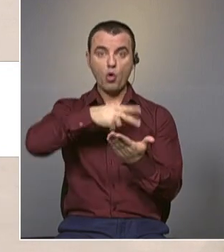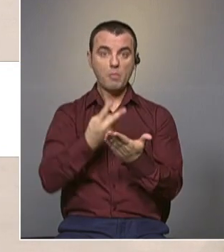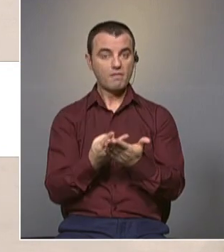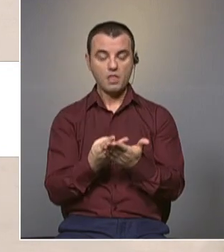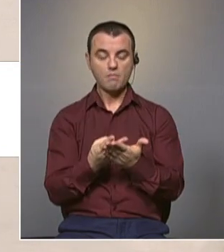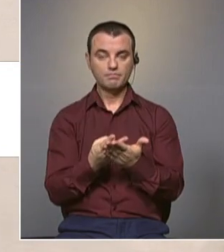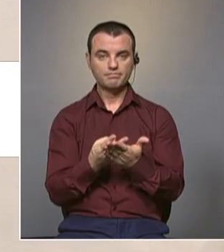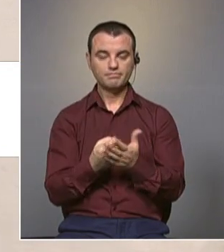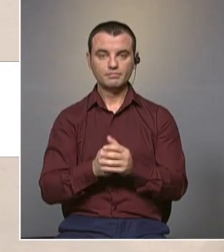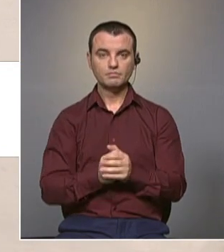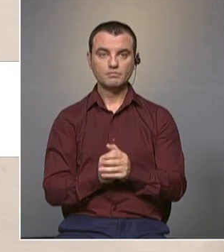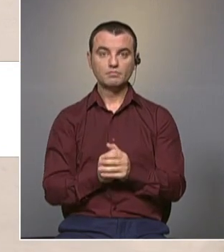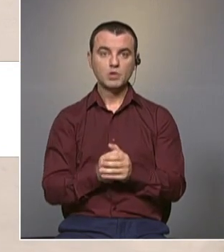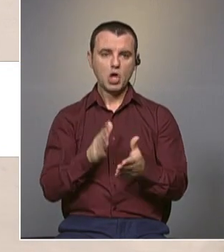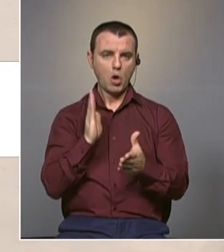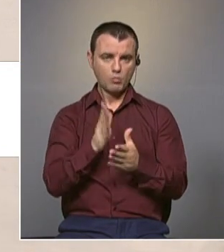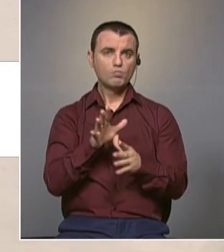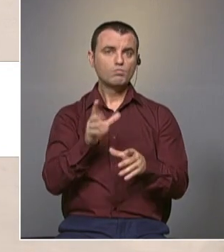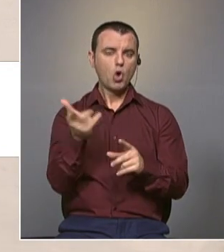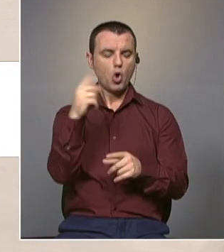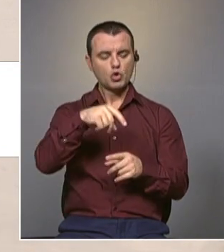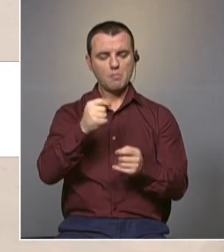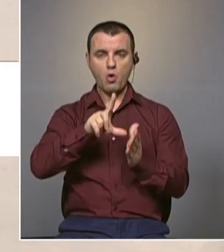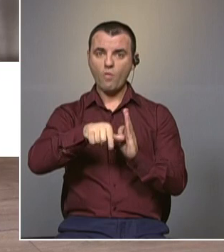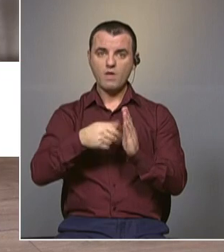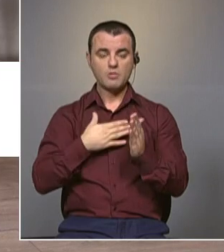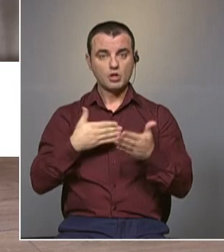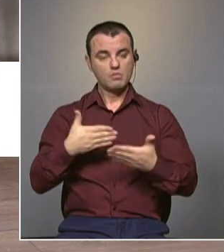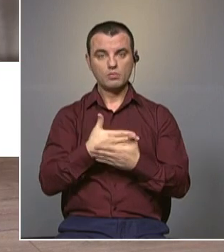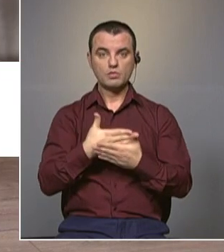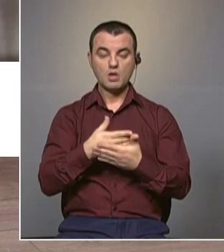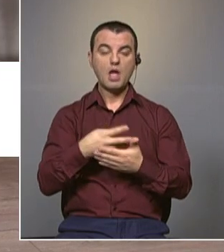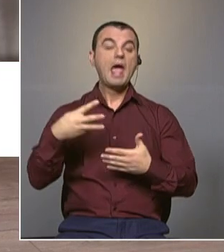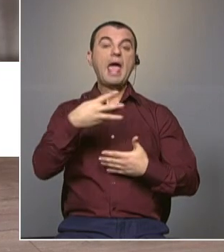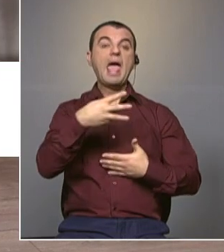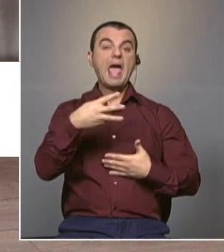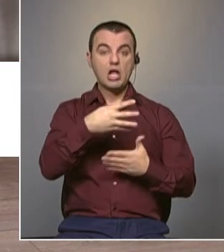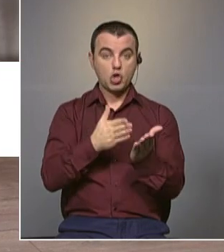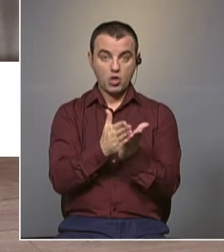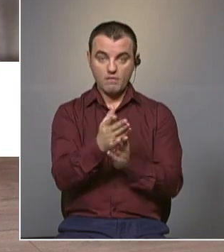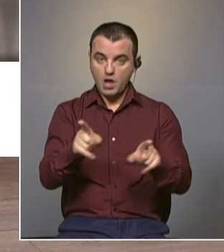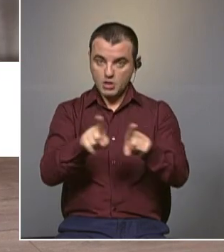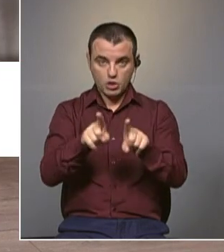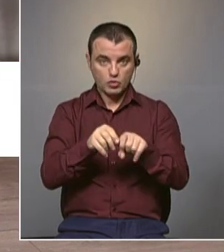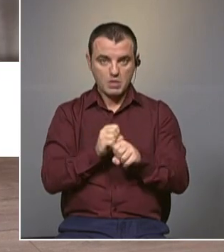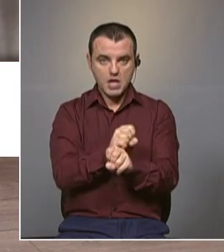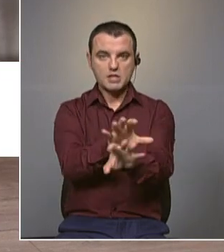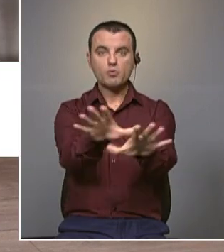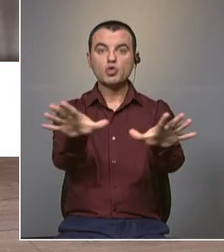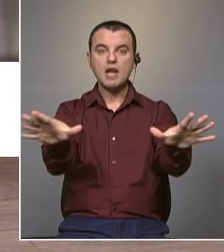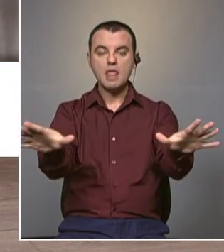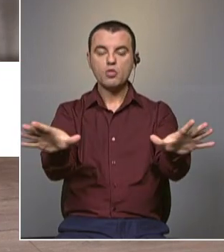много по-широк кръг. Почти е готова вече. В електронен вариант ще го има. В електронен вариант вероятно също ще бъде разпространено, така